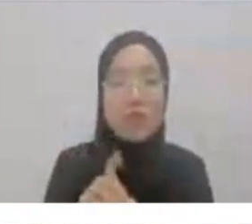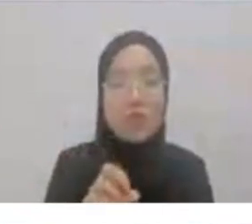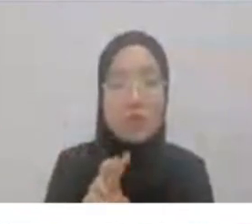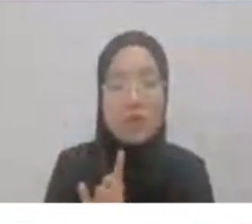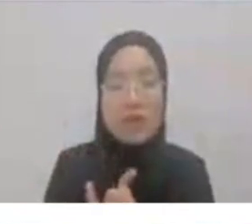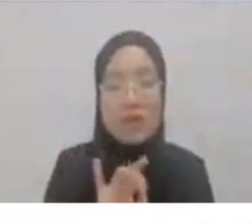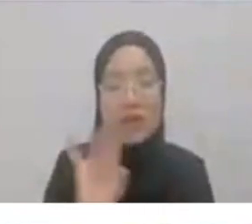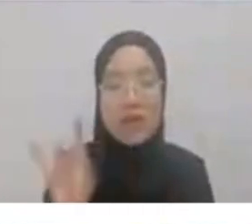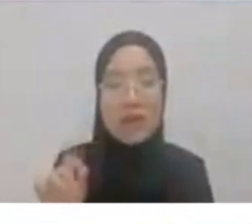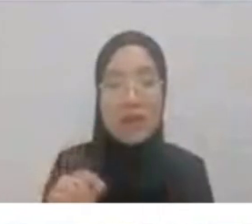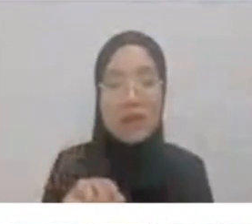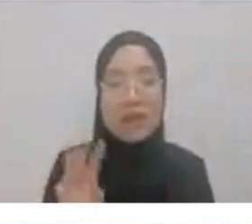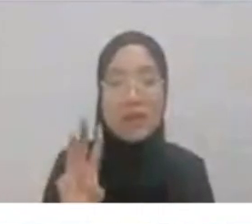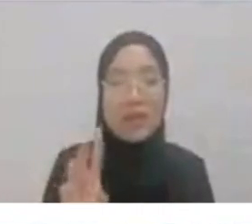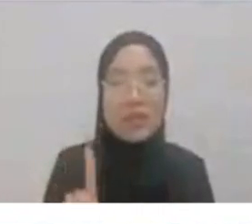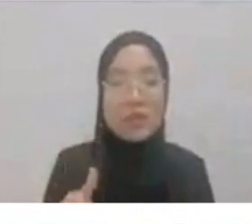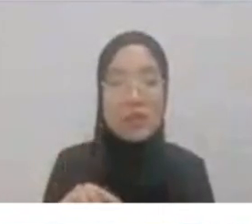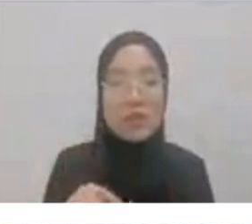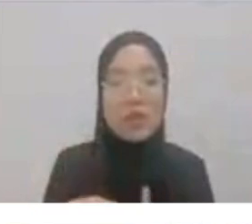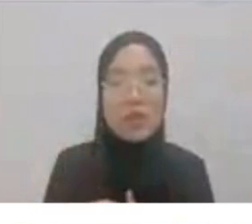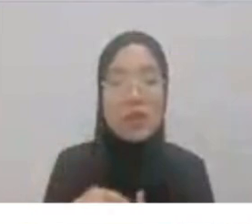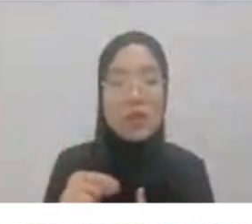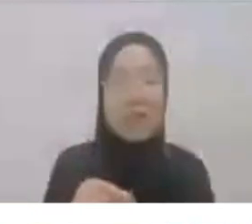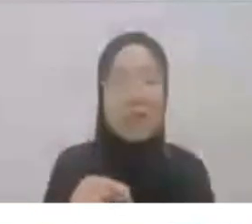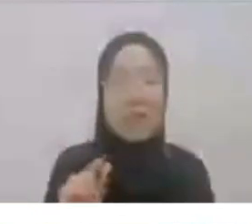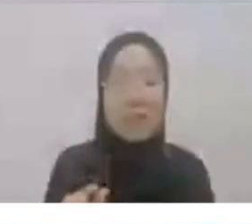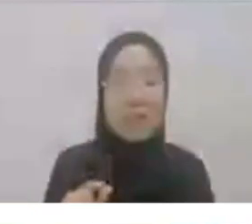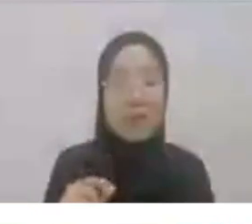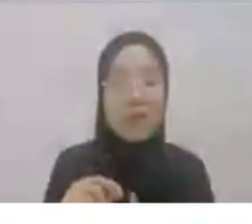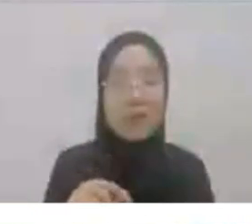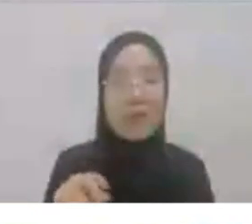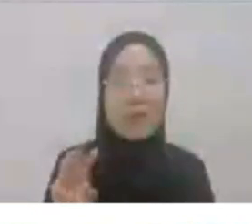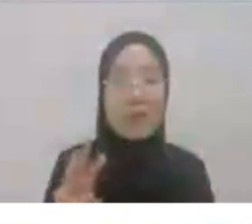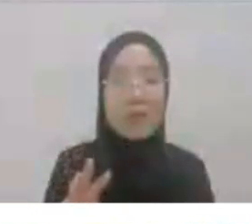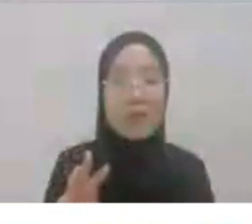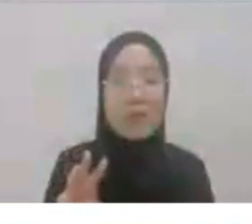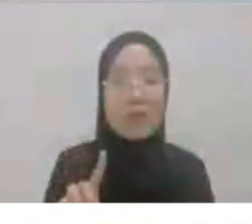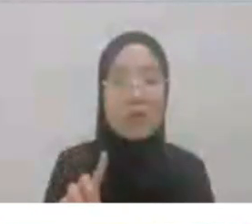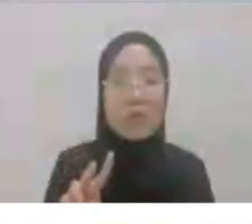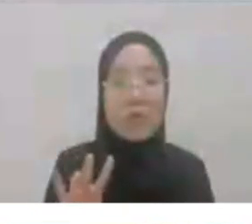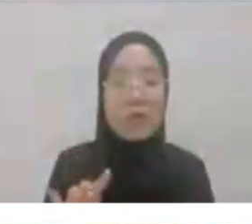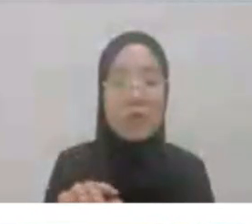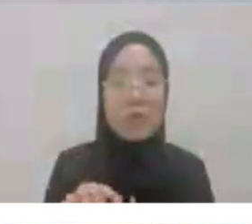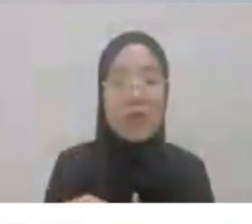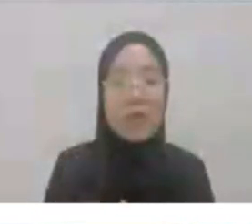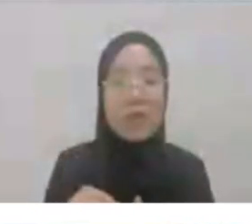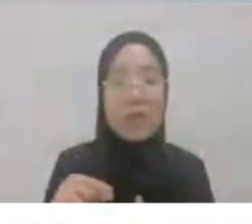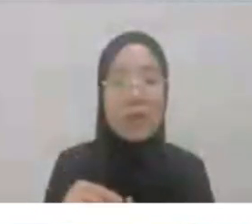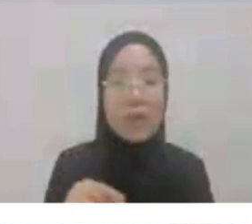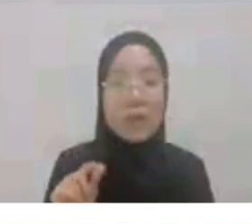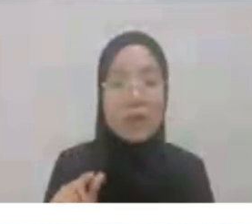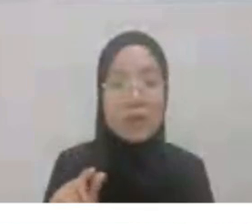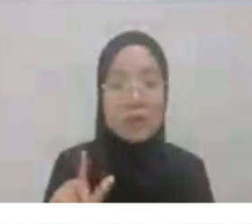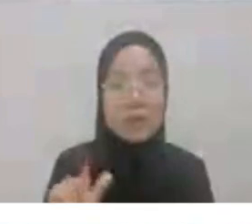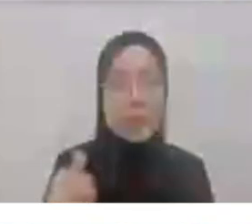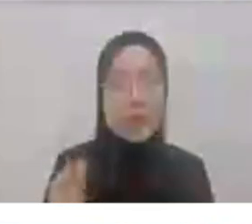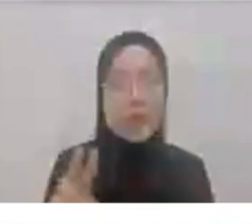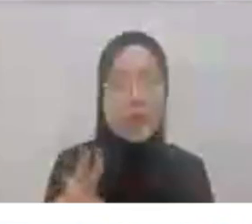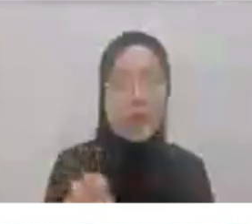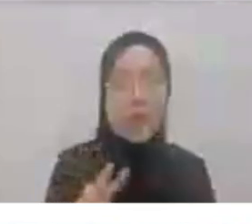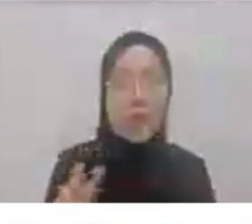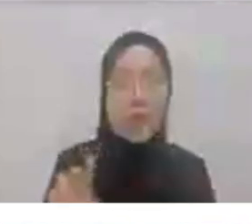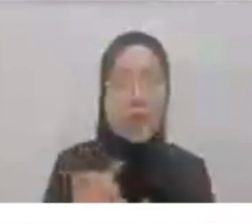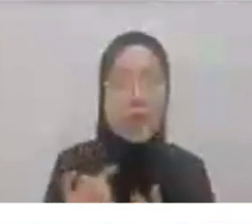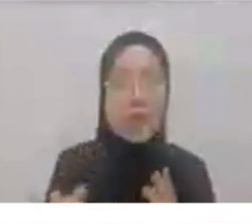31 pkpu2523 pasal 124 pkpu7 2022 dan seterusnya dianggap diucapkan dengan